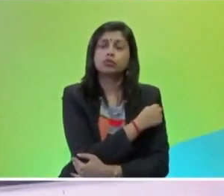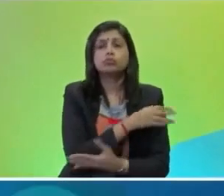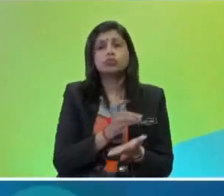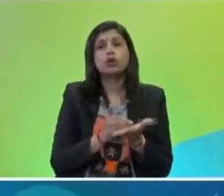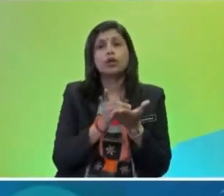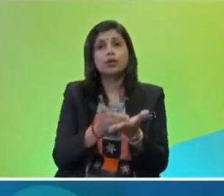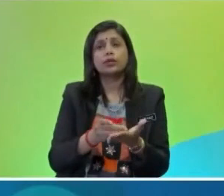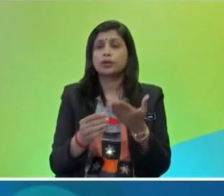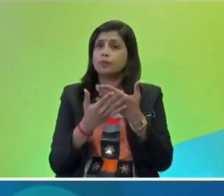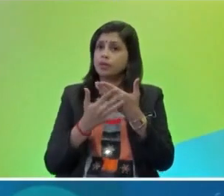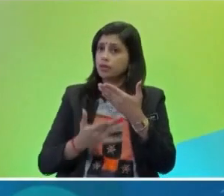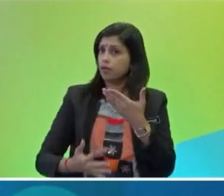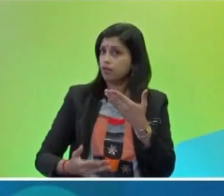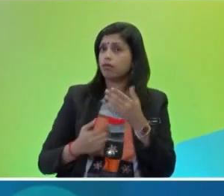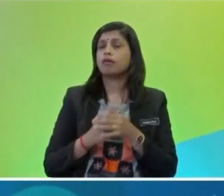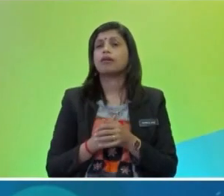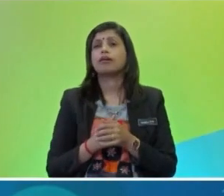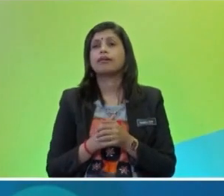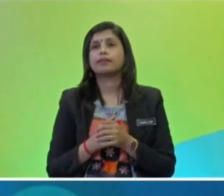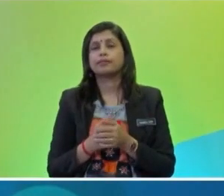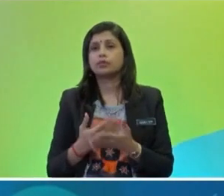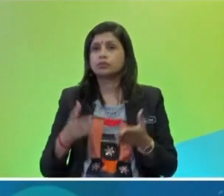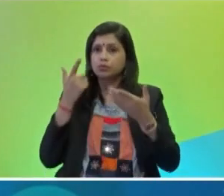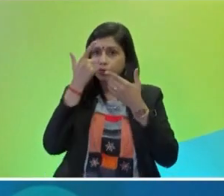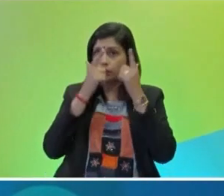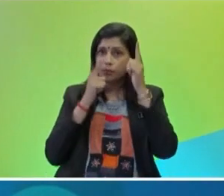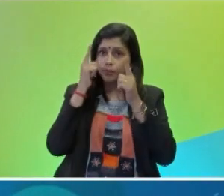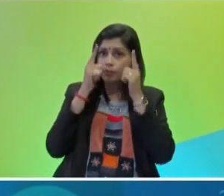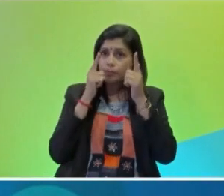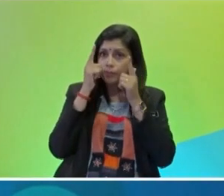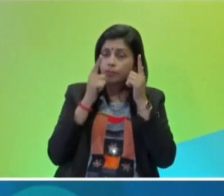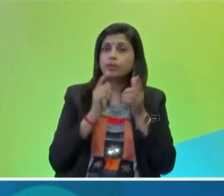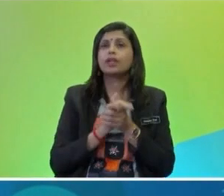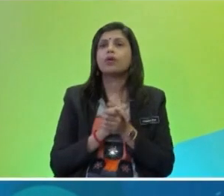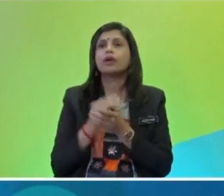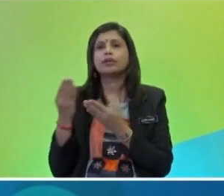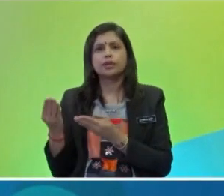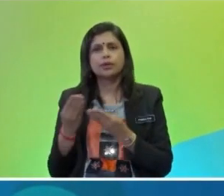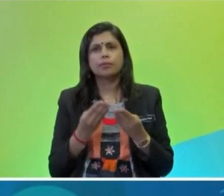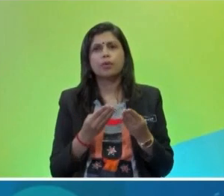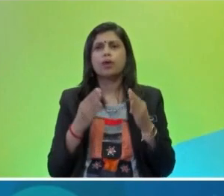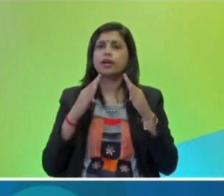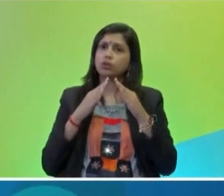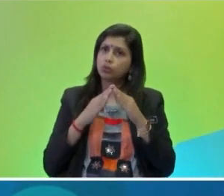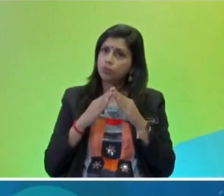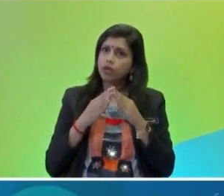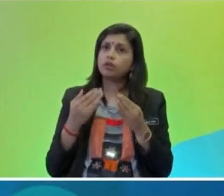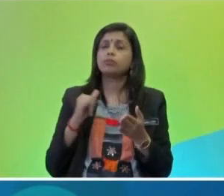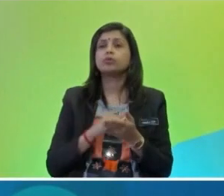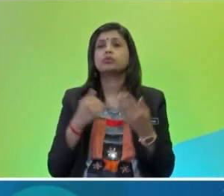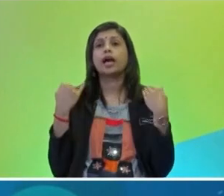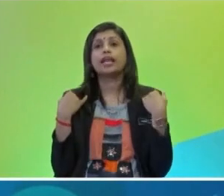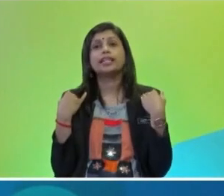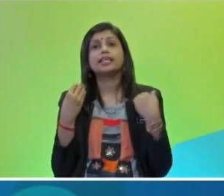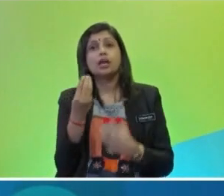Kanita. Jiran membawanya pulang ke rumah. Kanita dan keluarga mengadakan jamuan untuk jiran. So, apa yang berlaku di